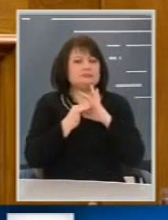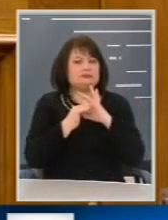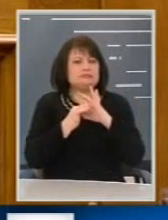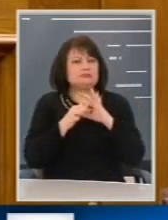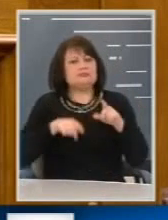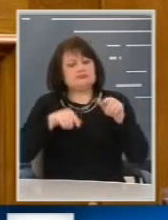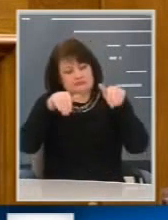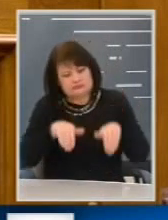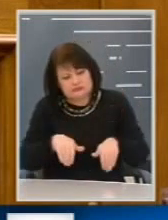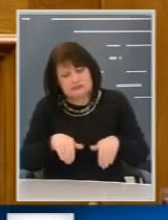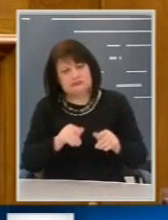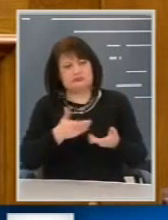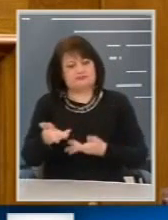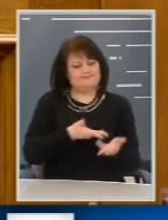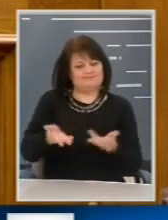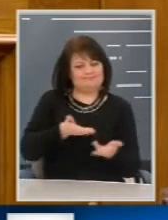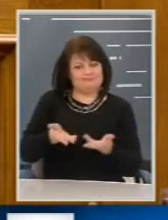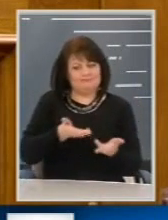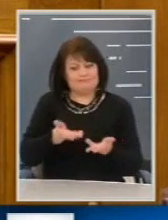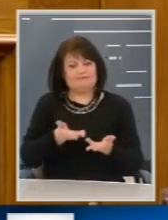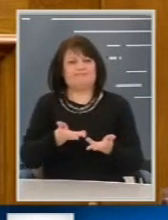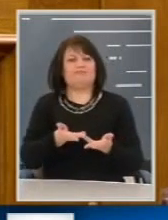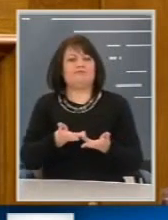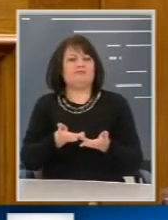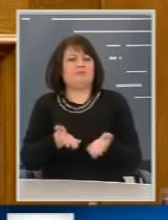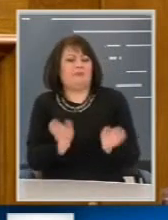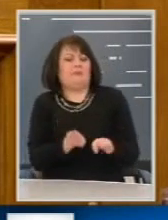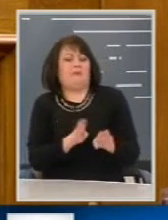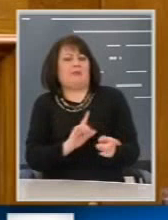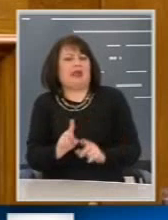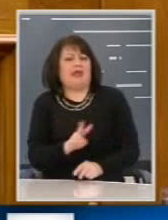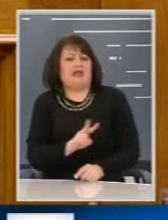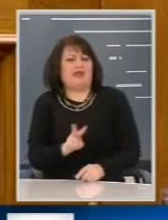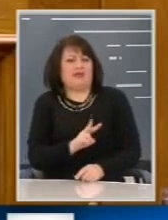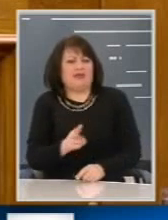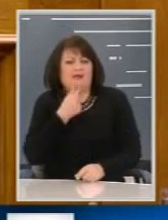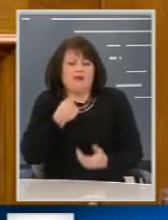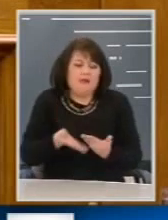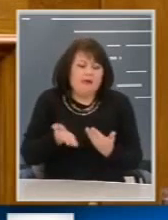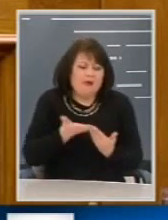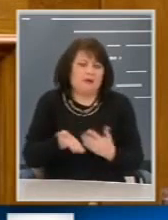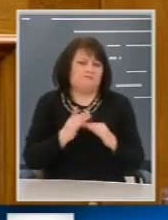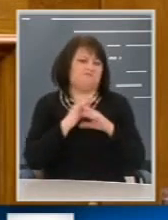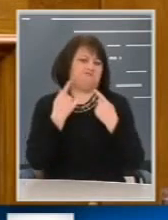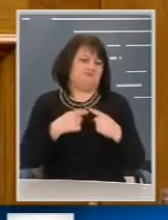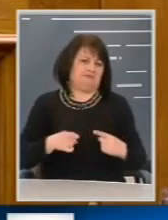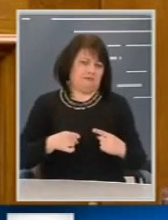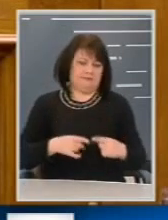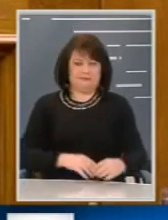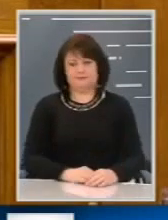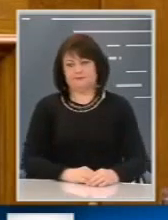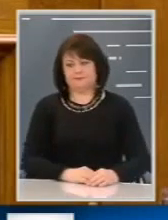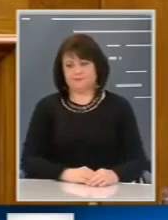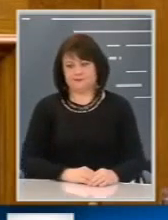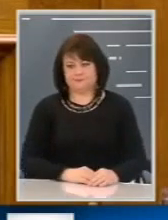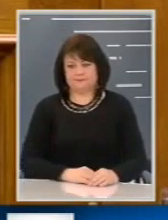υποταγής, αλληλοεξυπηρετήσεων, αλληλοκαλύψεων, εκατέρωθεν διευκολύνσεων πάσης φύσεως.